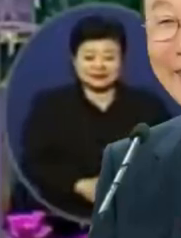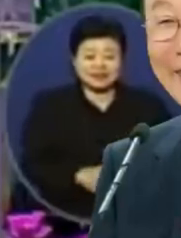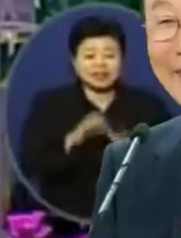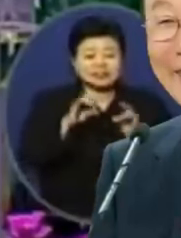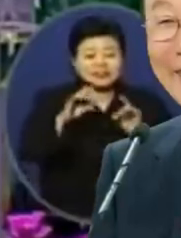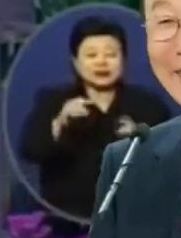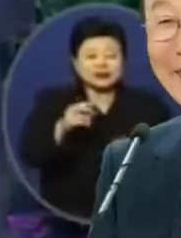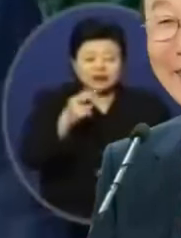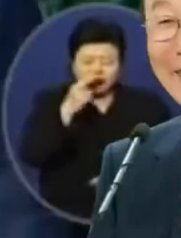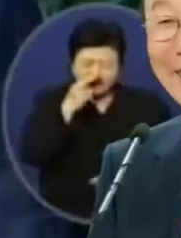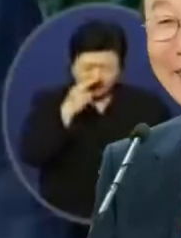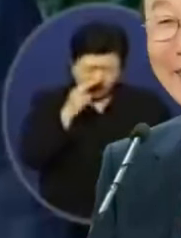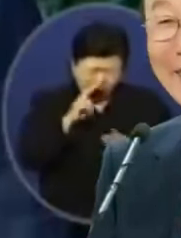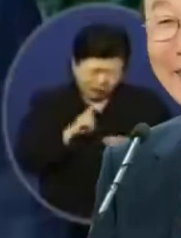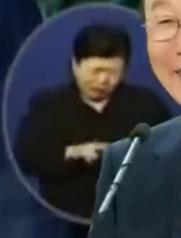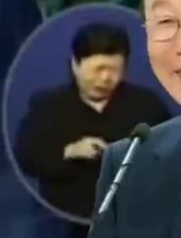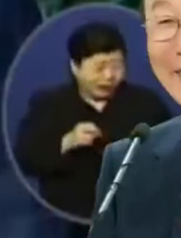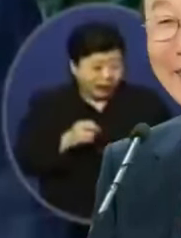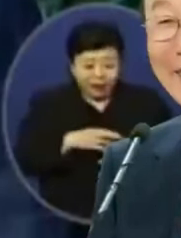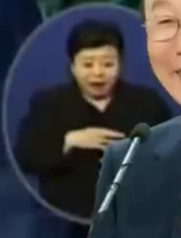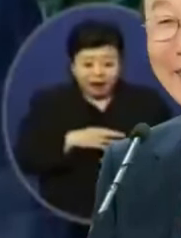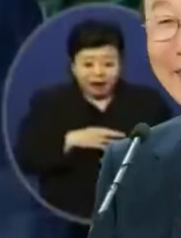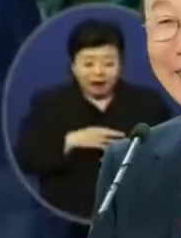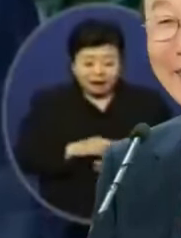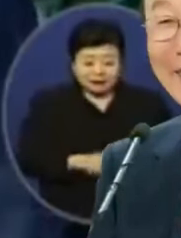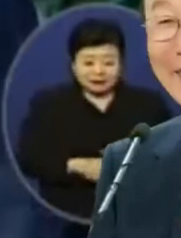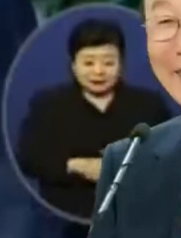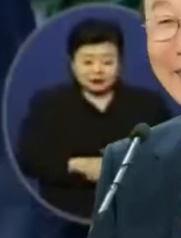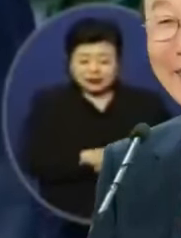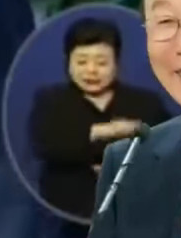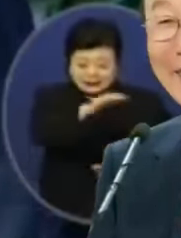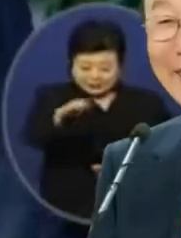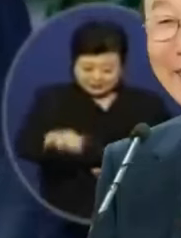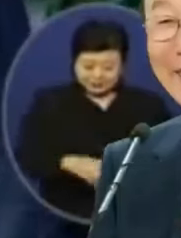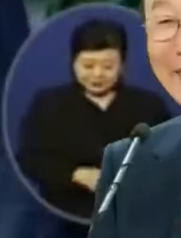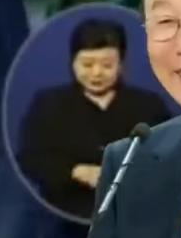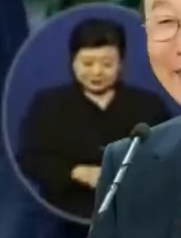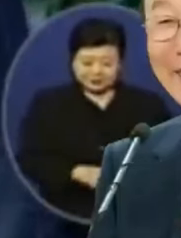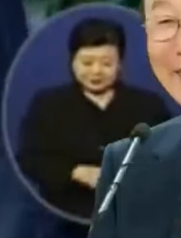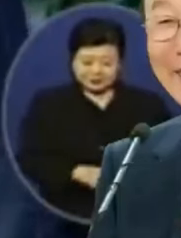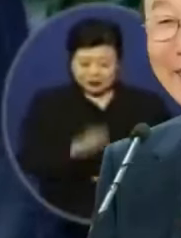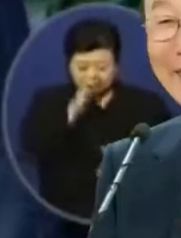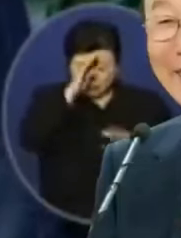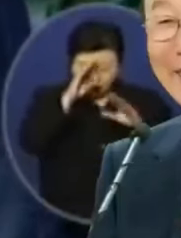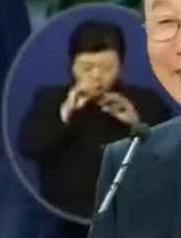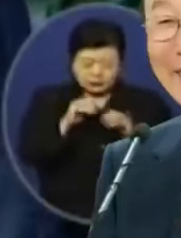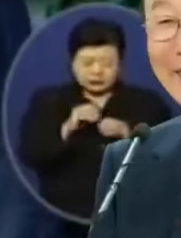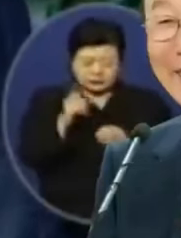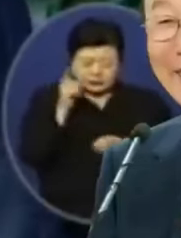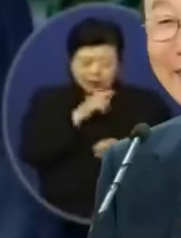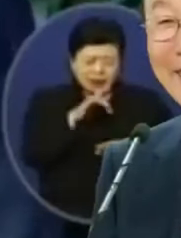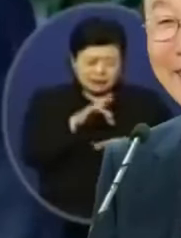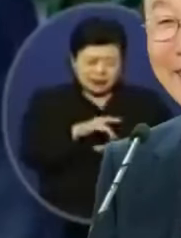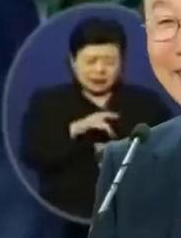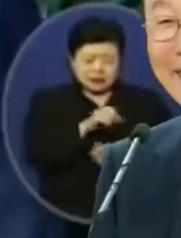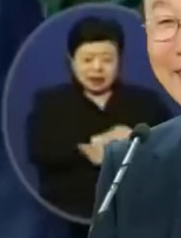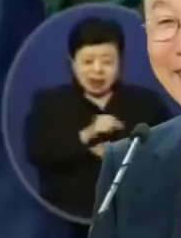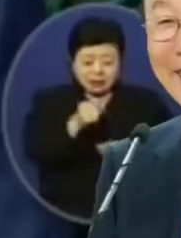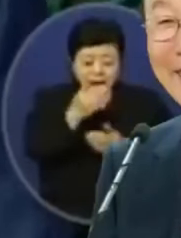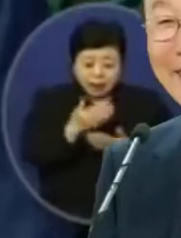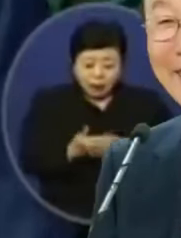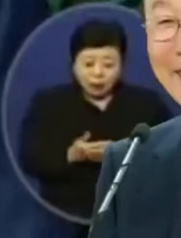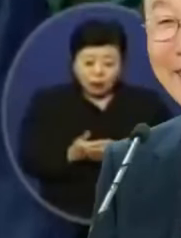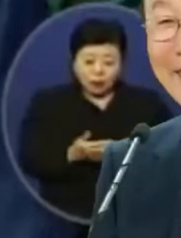전도는 기가 막힌 멋진 전도를 했습니다. 여러분 우리가 병고침을 받는다든지 악한 습관에서 해방을